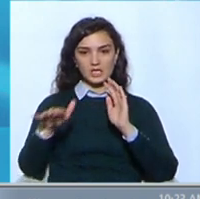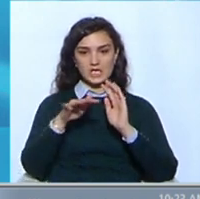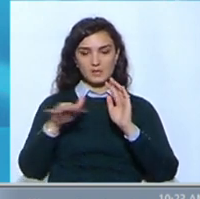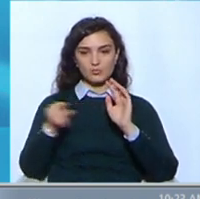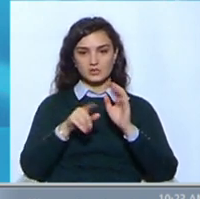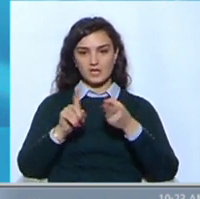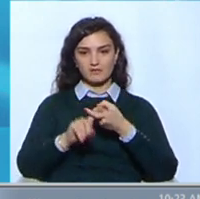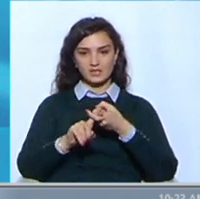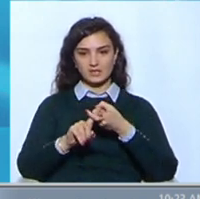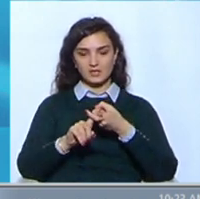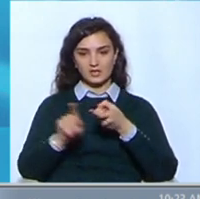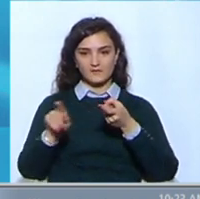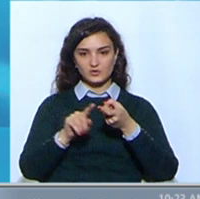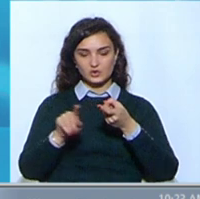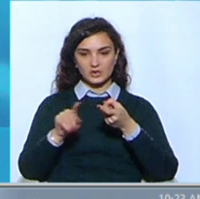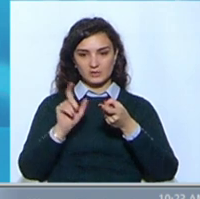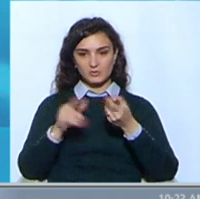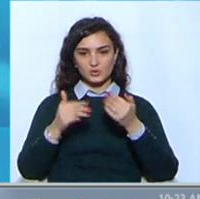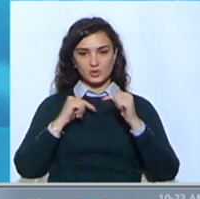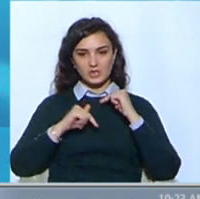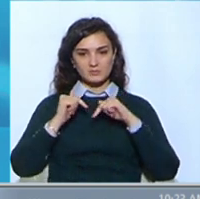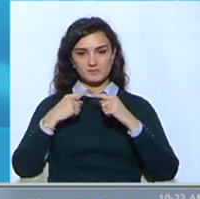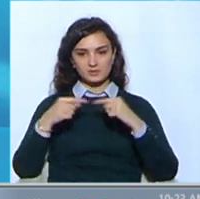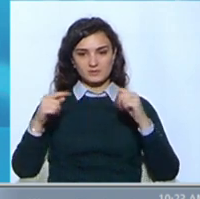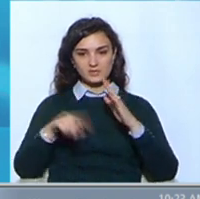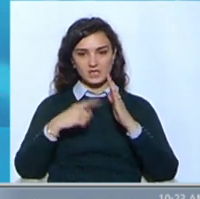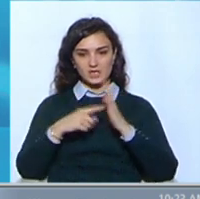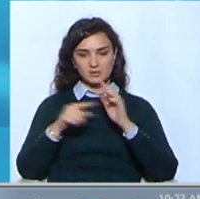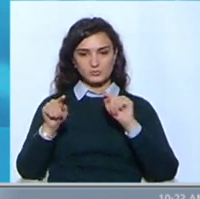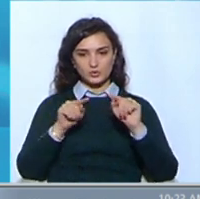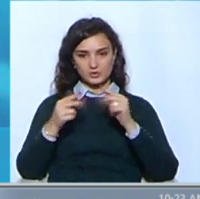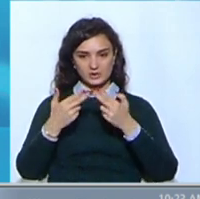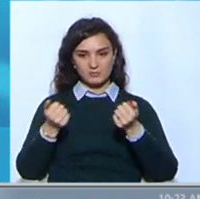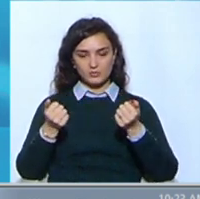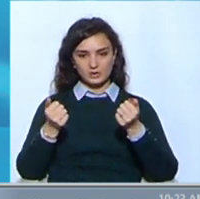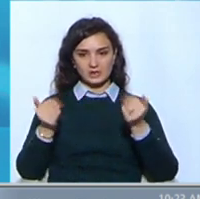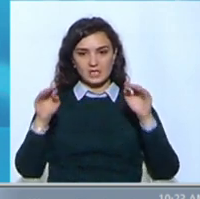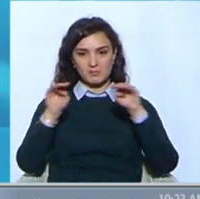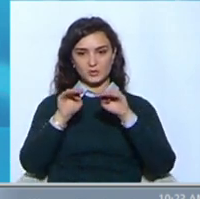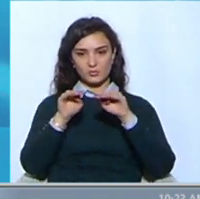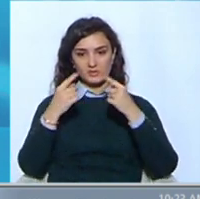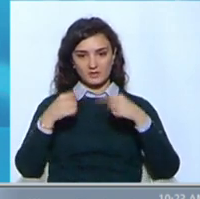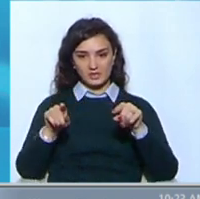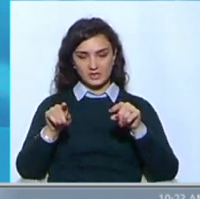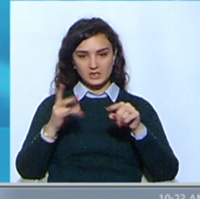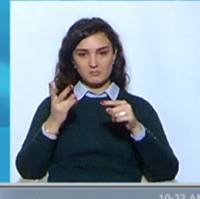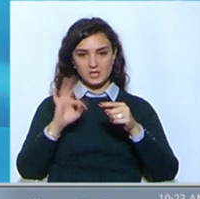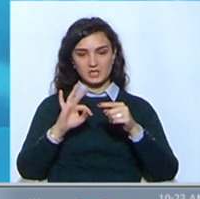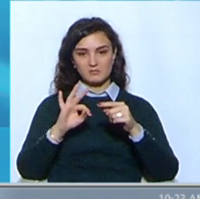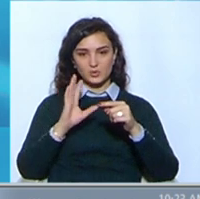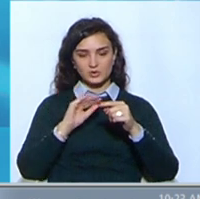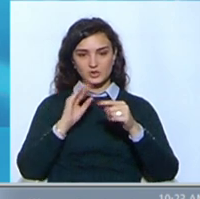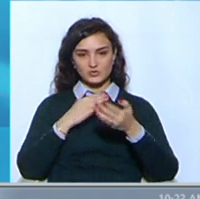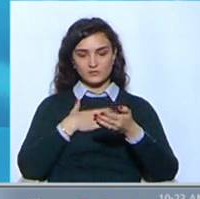გავლენა ადამიანის ორგანიზმზე სხვადასხვა საკითხებს შორის ცხადია თანაფარდობა განსხვავებულია, მაგრამ როდესაც